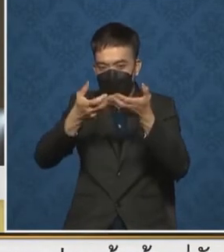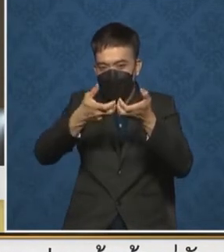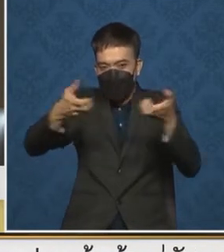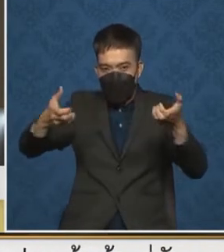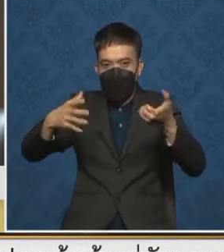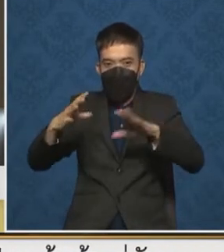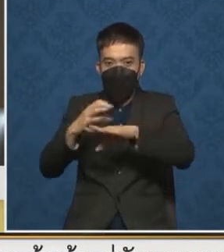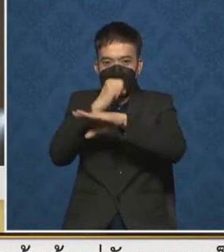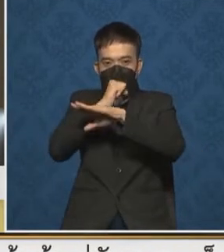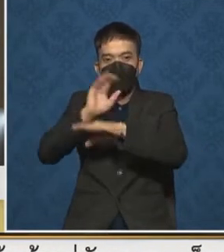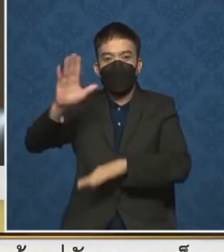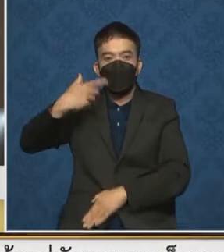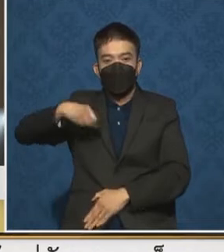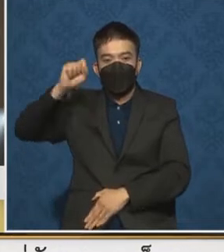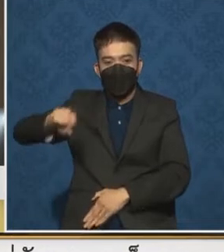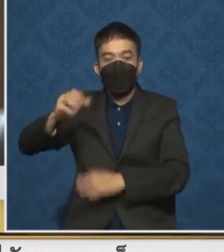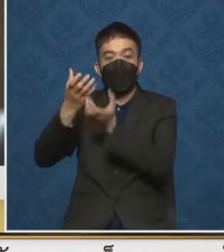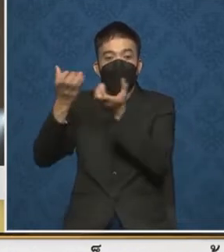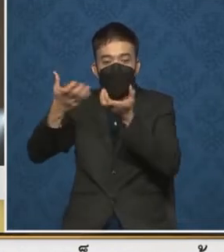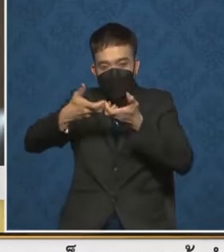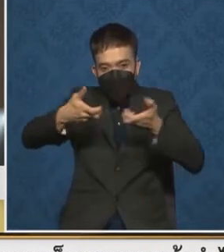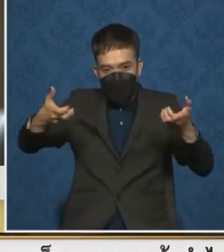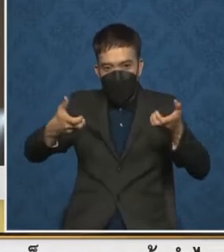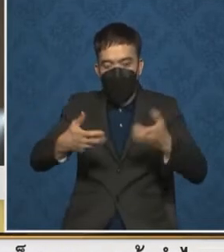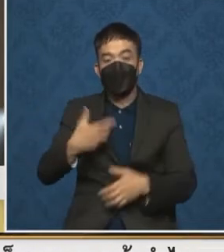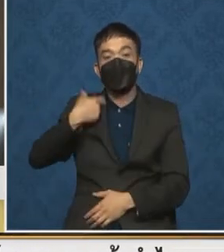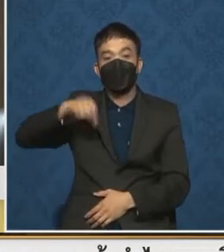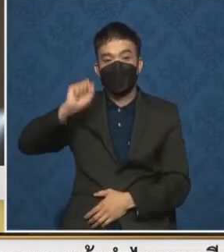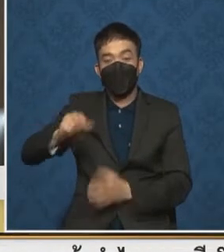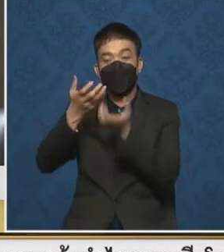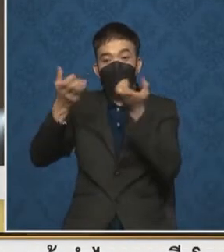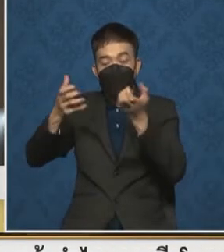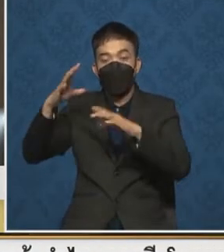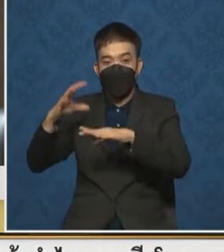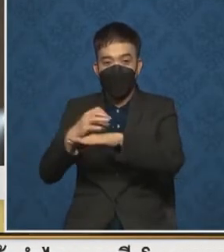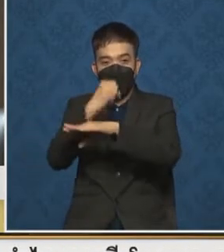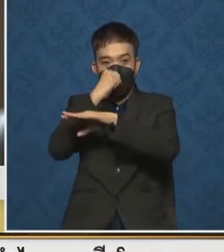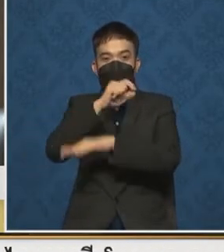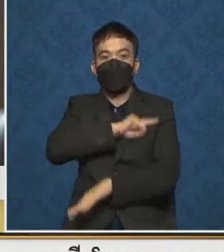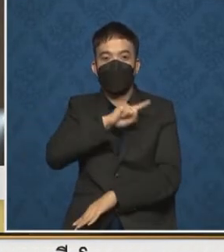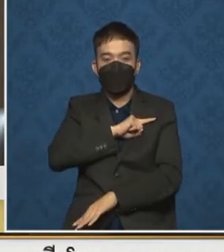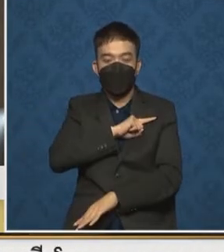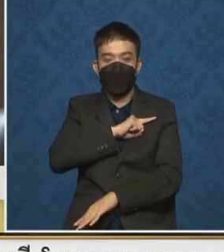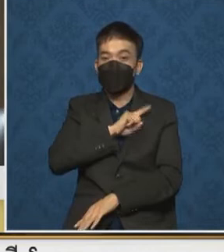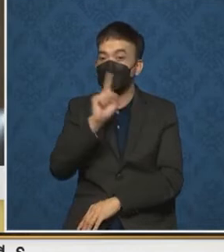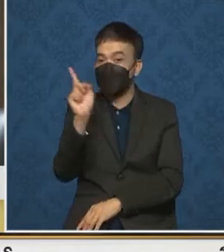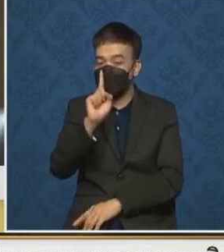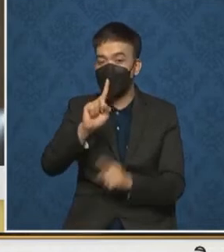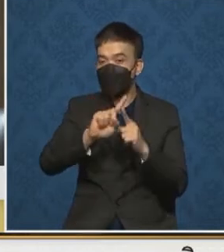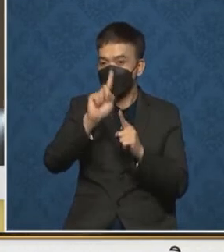จของสารรัมนนไว้ก็คือว่าสารรัมนูนมีหน้าที่และอำนาจดังต่อไปนี้ข้อ 1